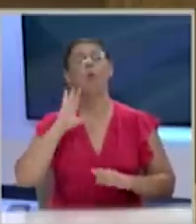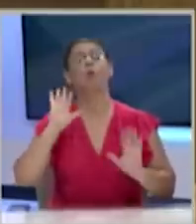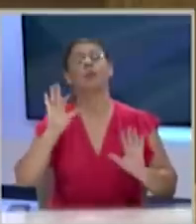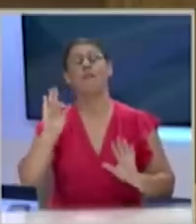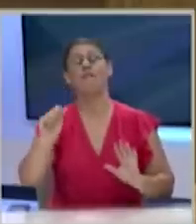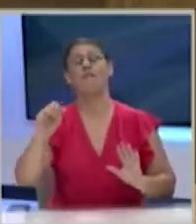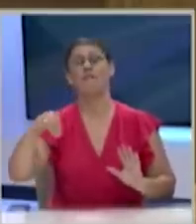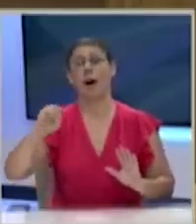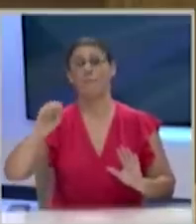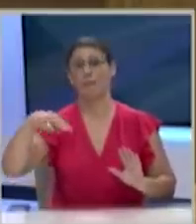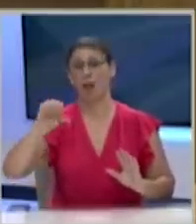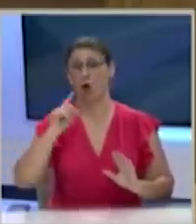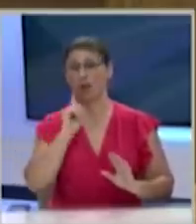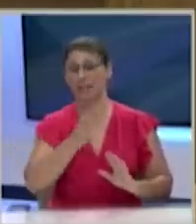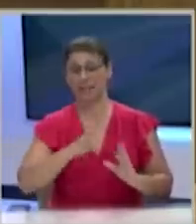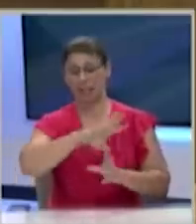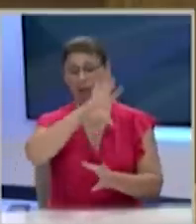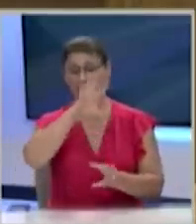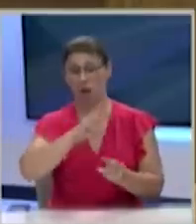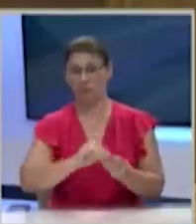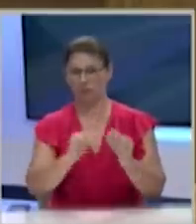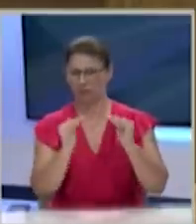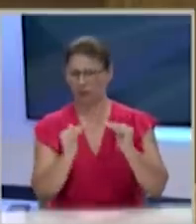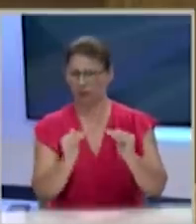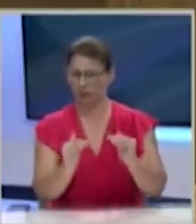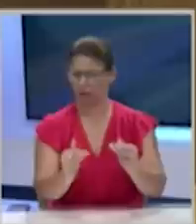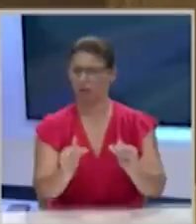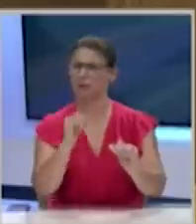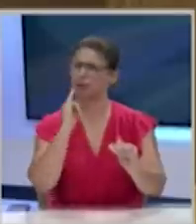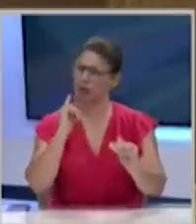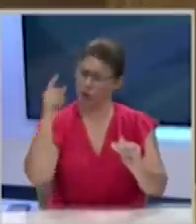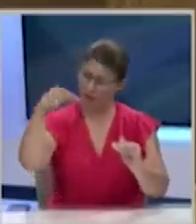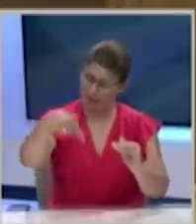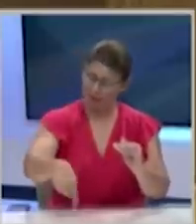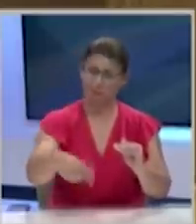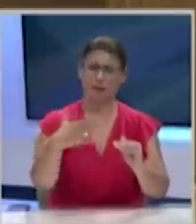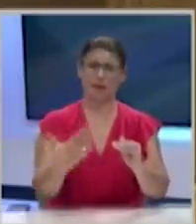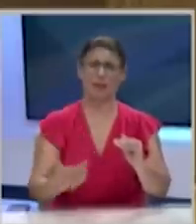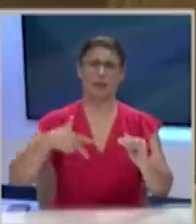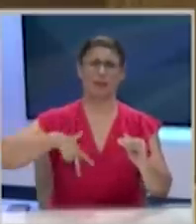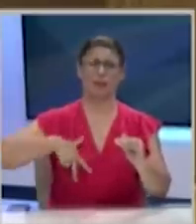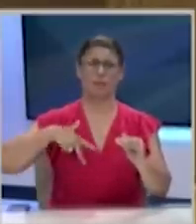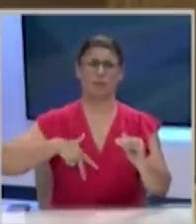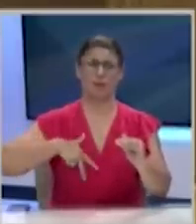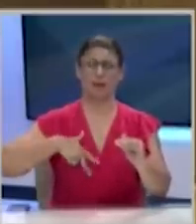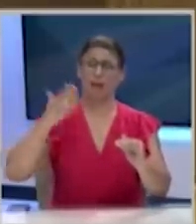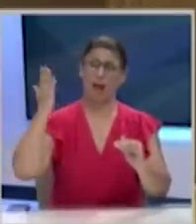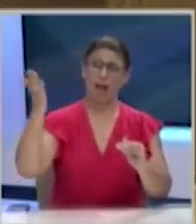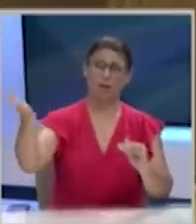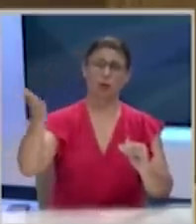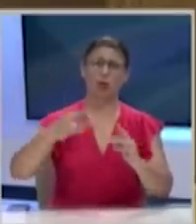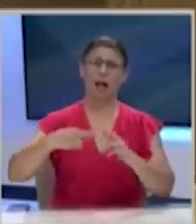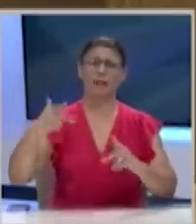κάνουν κριτική για όλα αυτά που διατήρησαν και διατηρεί ακόμα και σήμερα η κυβέρνηση αυτών